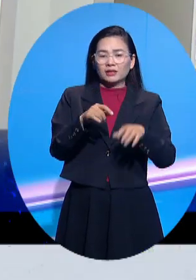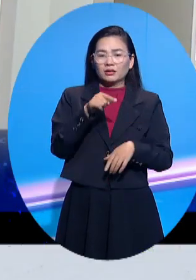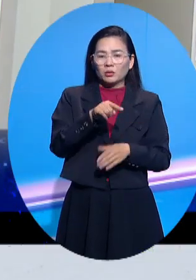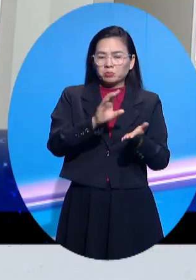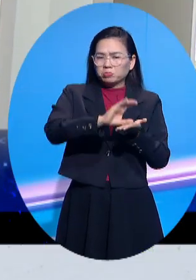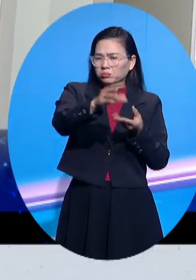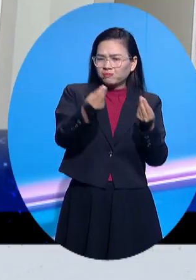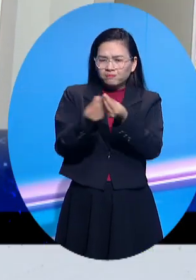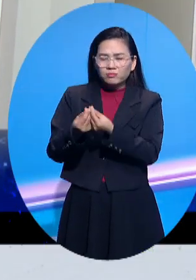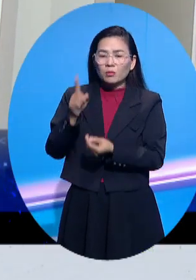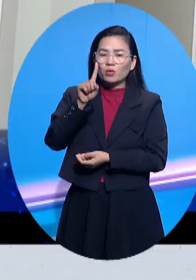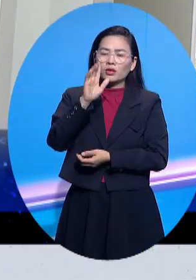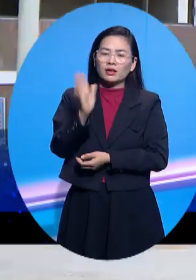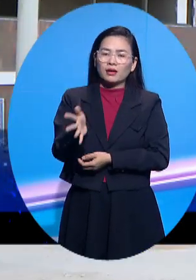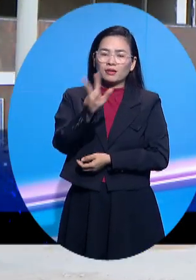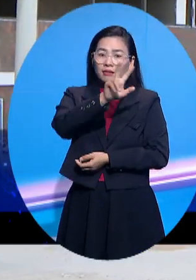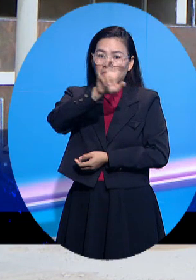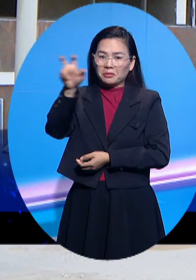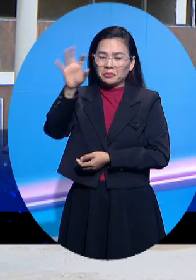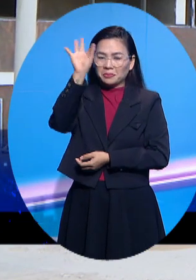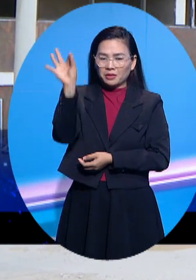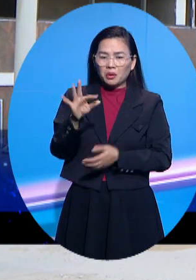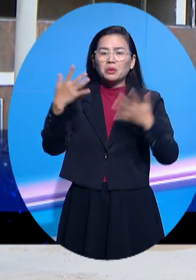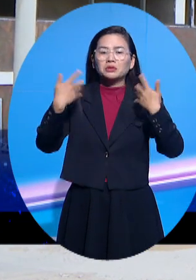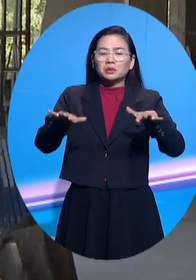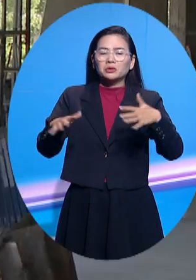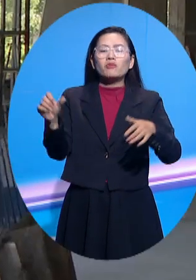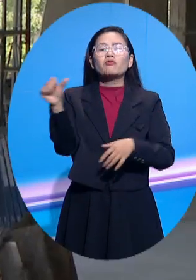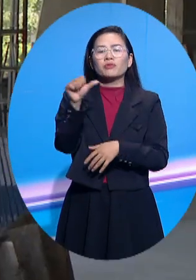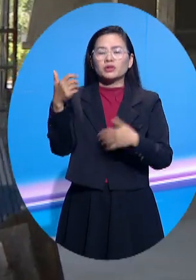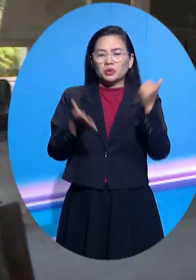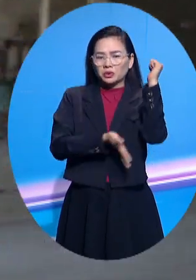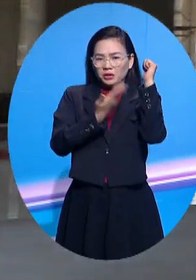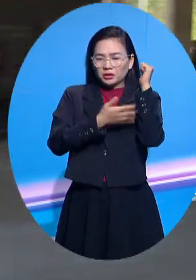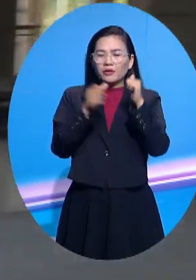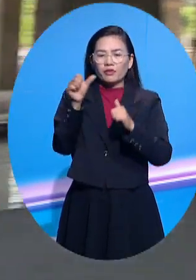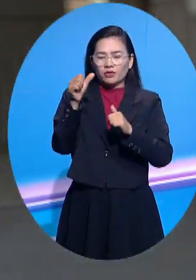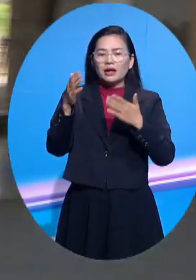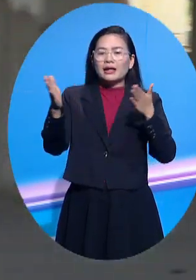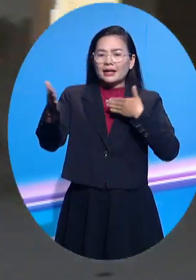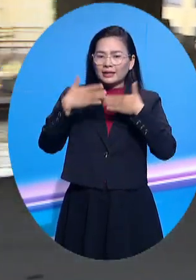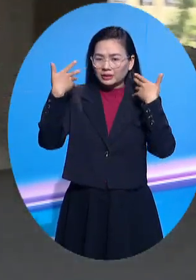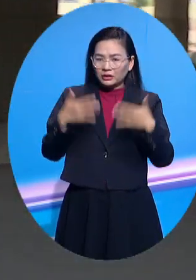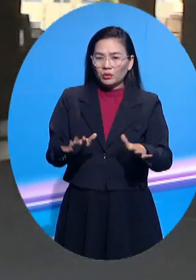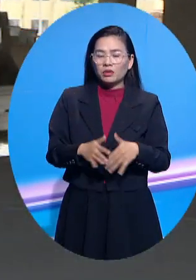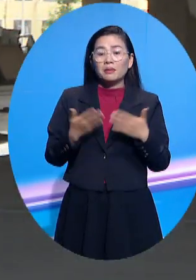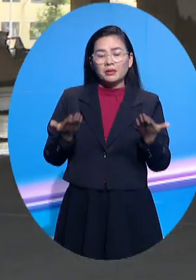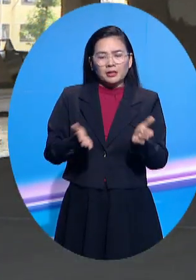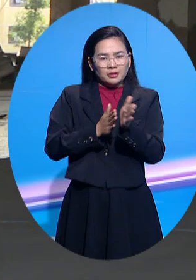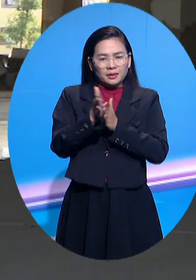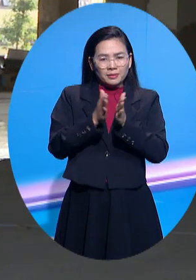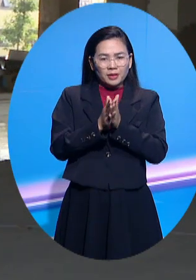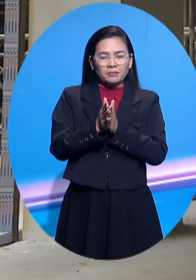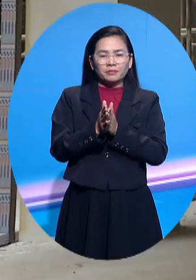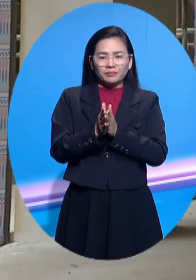đầu tư hơn 1800 tỷ đồng đã cơ bản hoàn tất phần xây dựng thô hiện đội ngũ thi công đang tập trung thực hiện công tác hoàn thiện